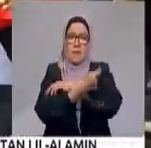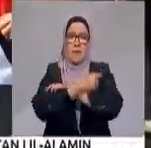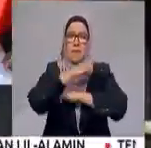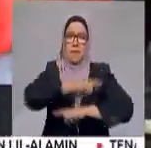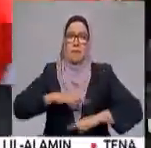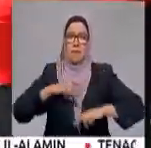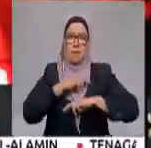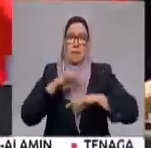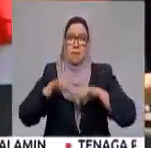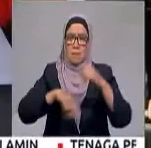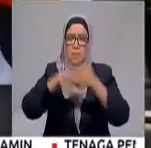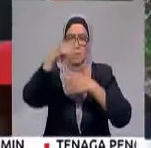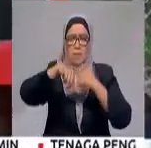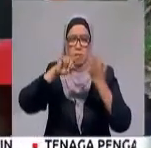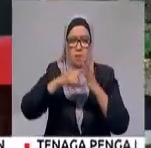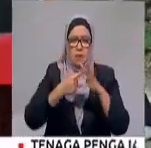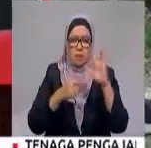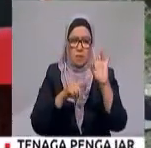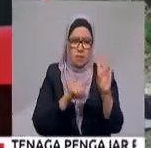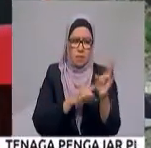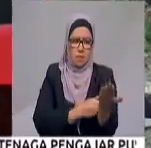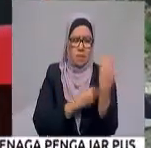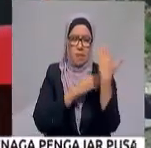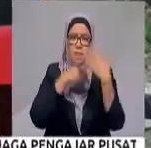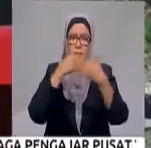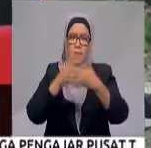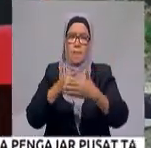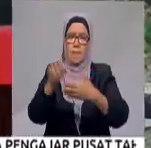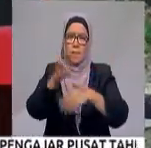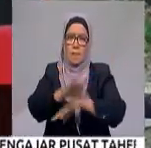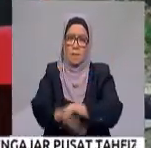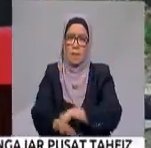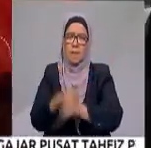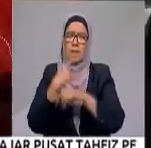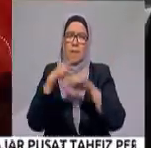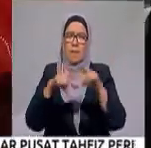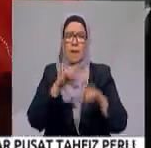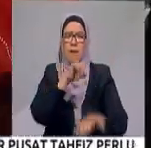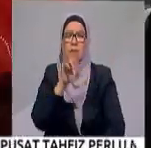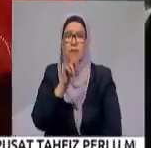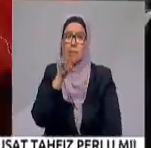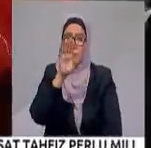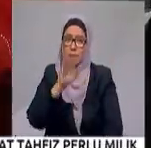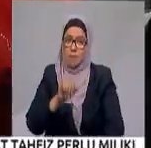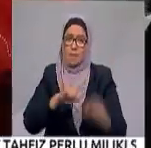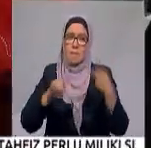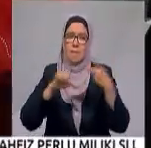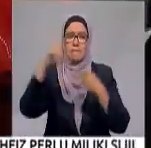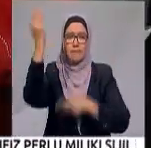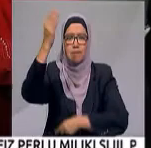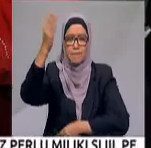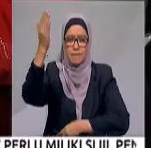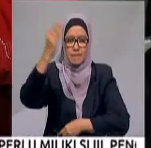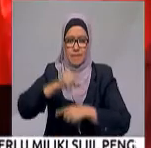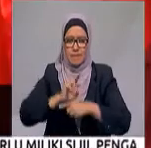seawal jam 7 pagi hingga 3 petang antaranya Zumba, sesi tazkirah dan acara permainan untuk kanak-kanak.